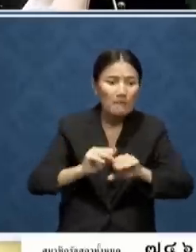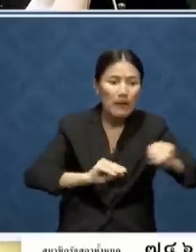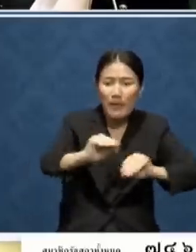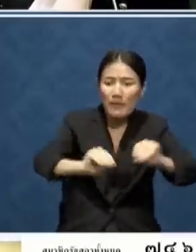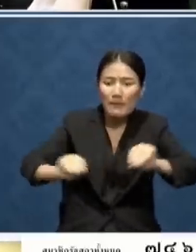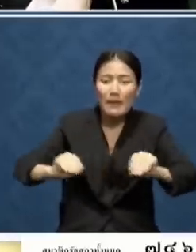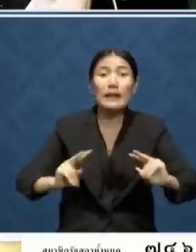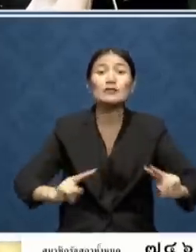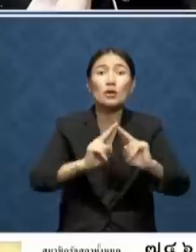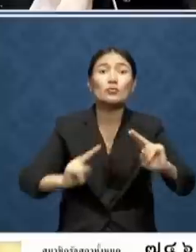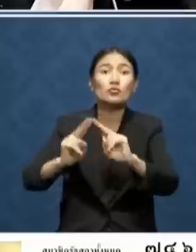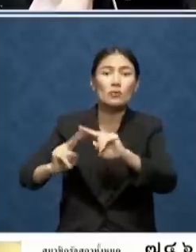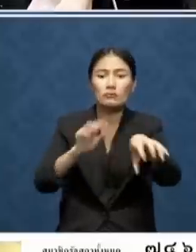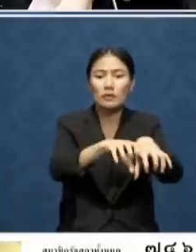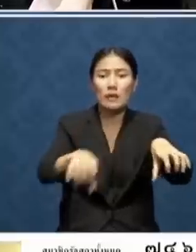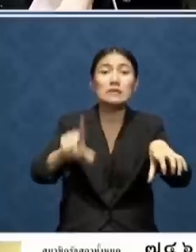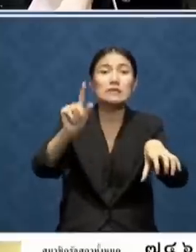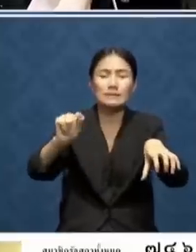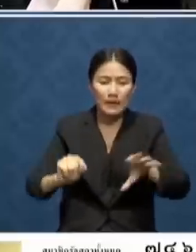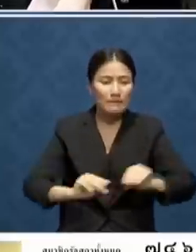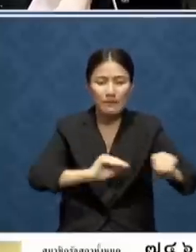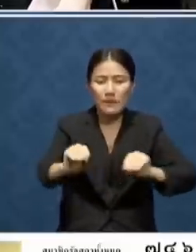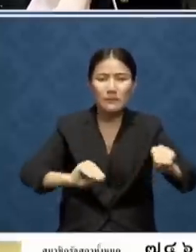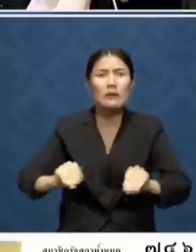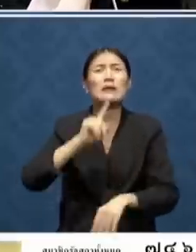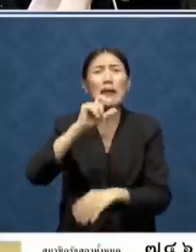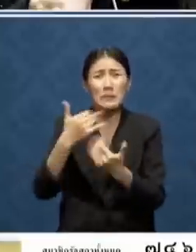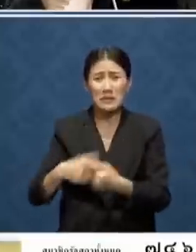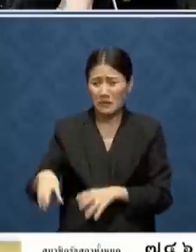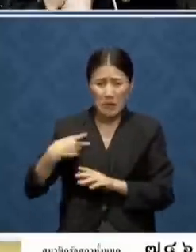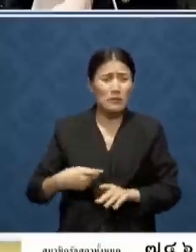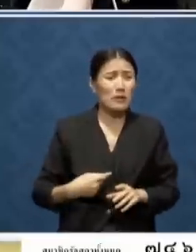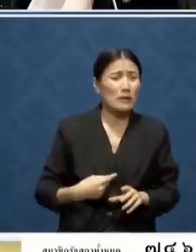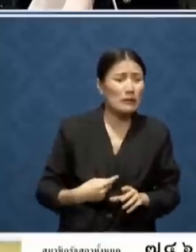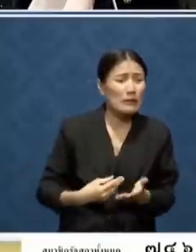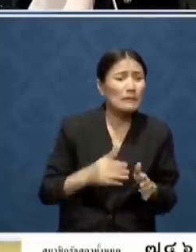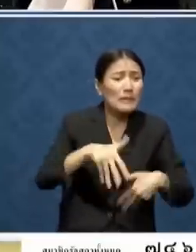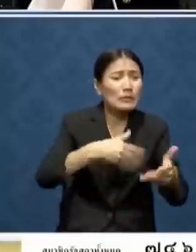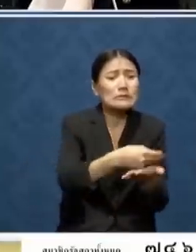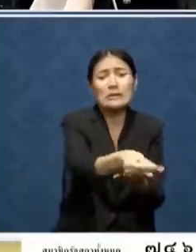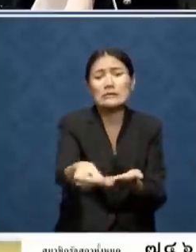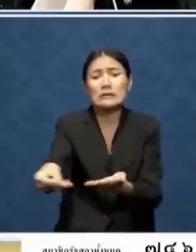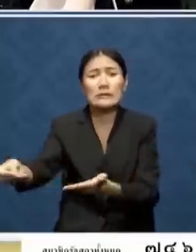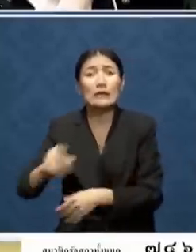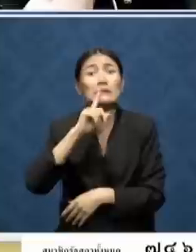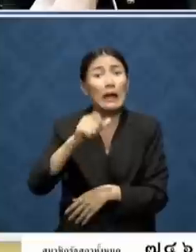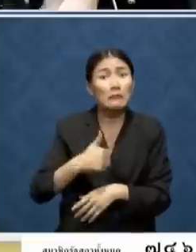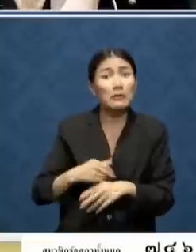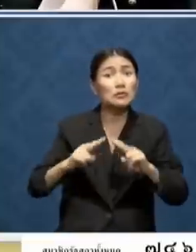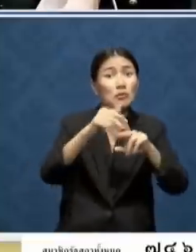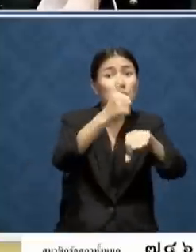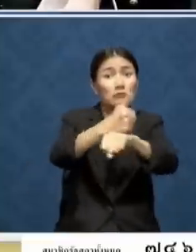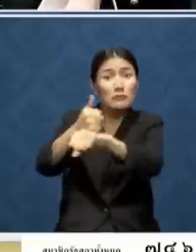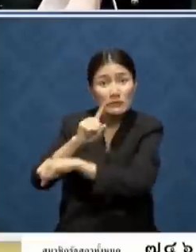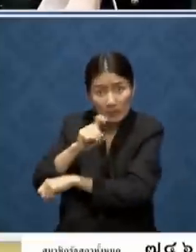กระทรวงค่ะถามว่าถ้าจะเอามาใช้ทั้งหมดใน Digitalwalletถามรัฐมนตรีท่านอื่นหรือยังคะถามพรรค